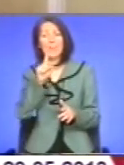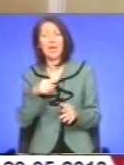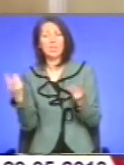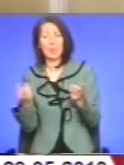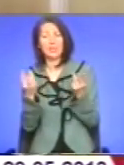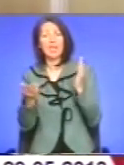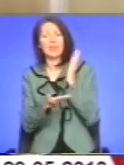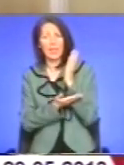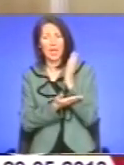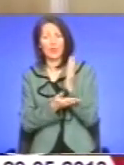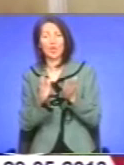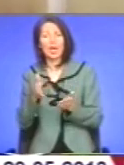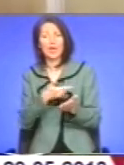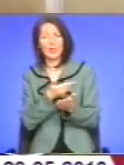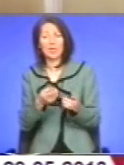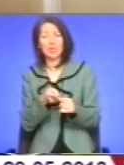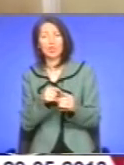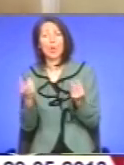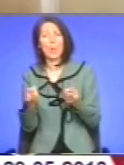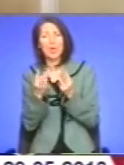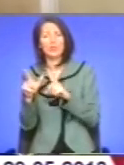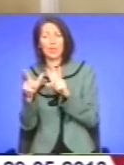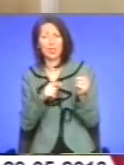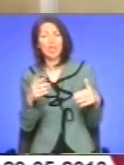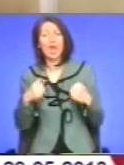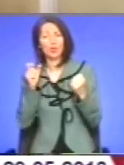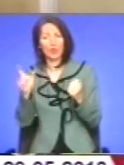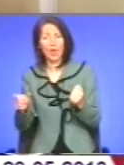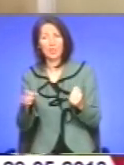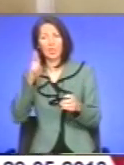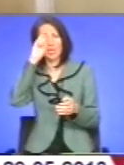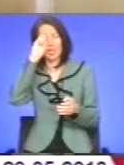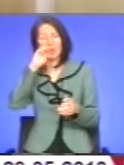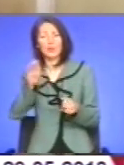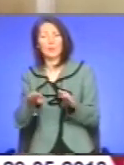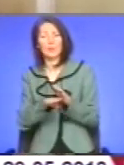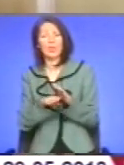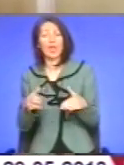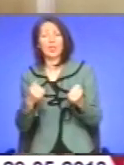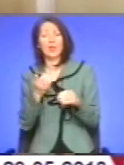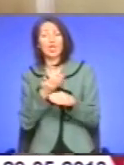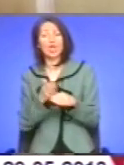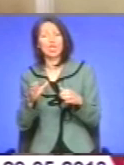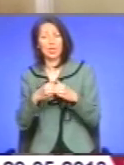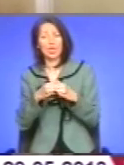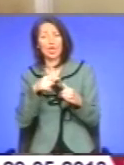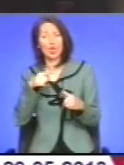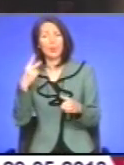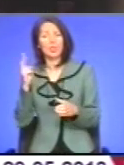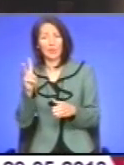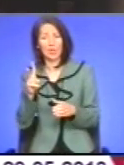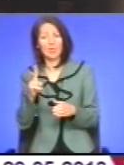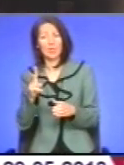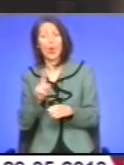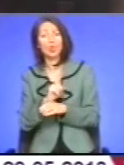дерево. На ліквідацію даної пожежі виїжджали рятувальники Державної підпорядкованої рятувальної частини номер 12.